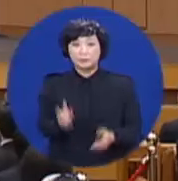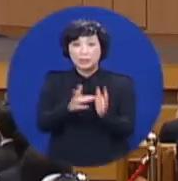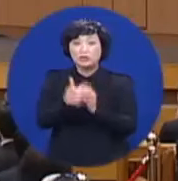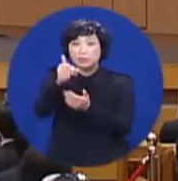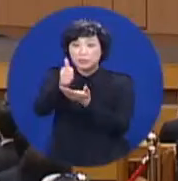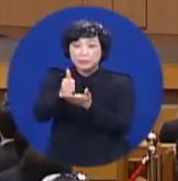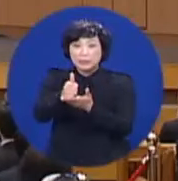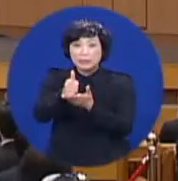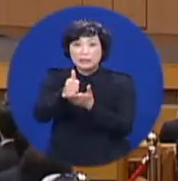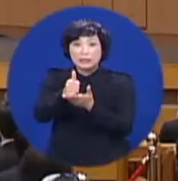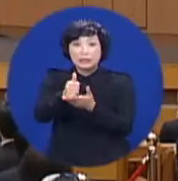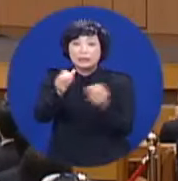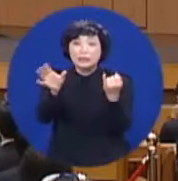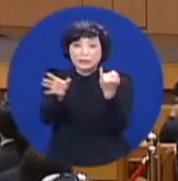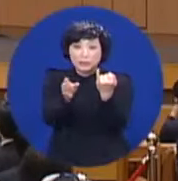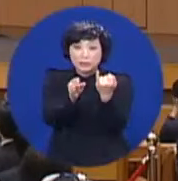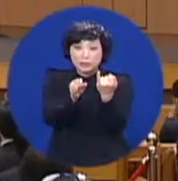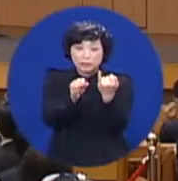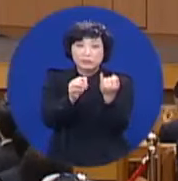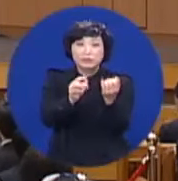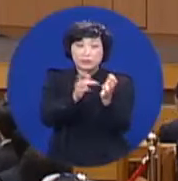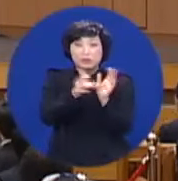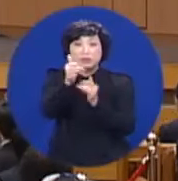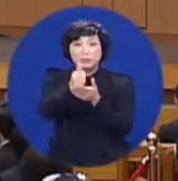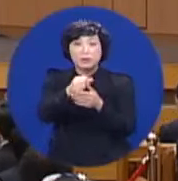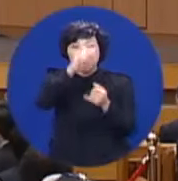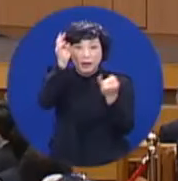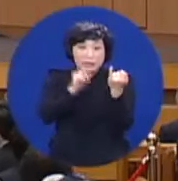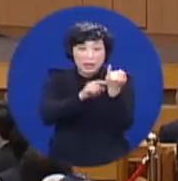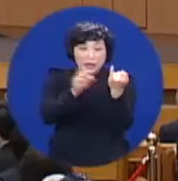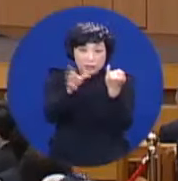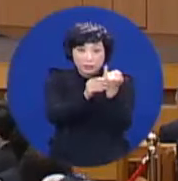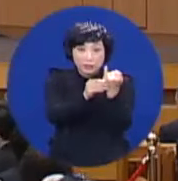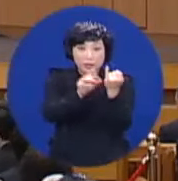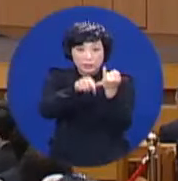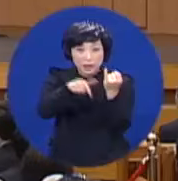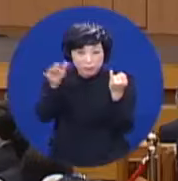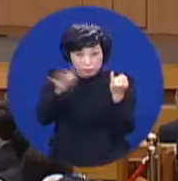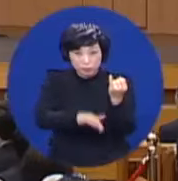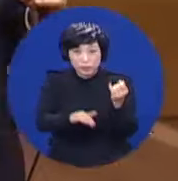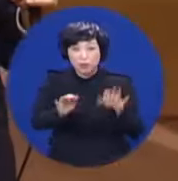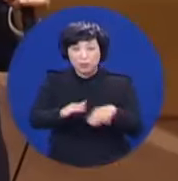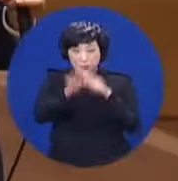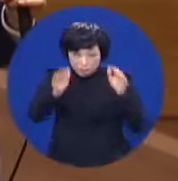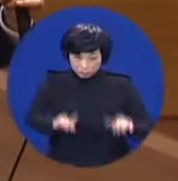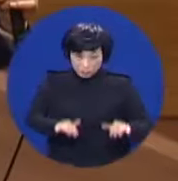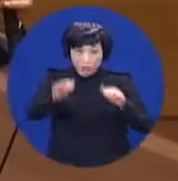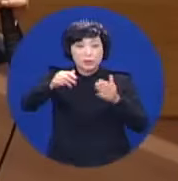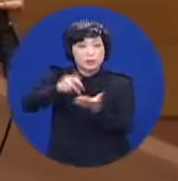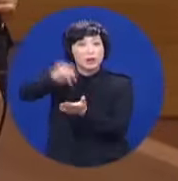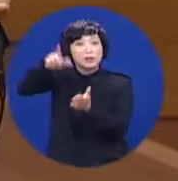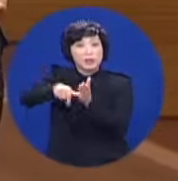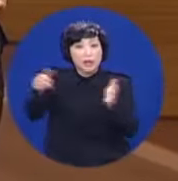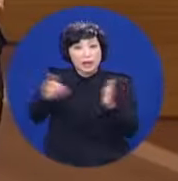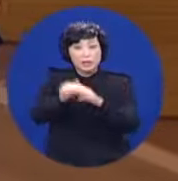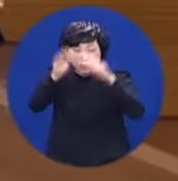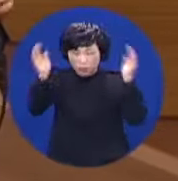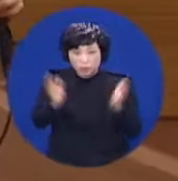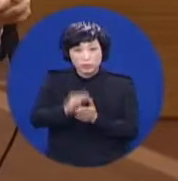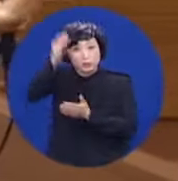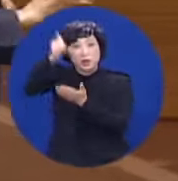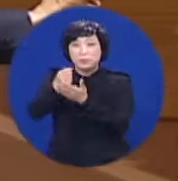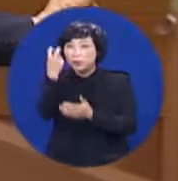예수가 잉태하심부터 승천하고 하시기까지를 성령이 다